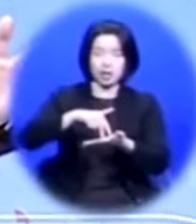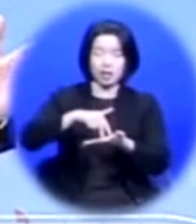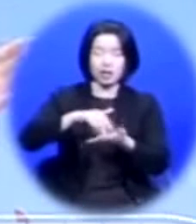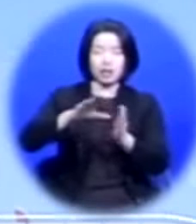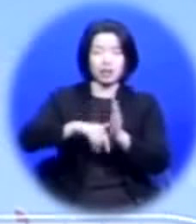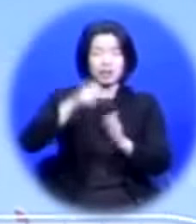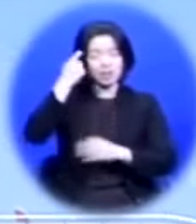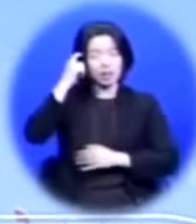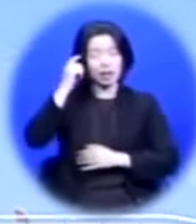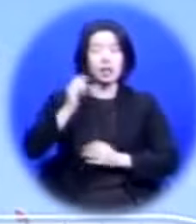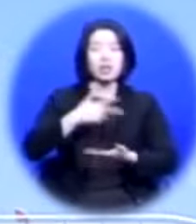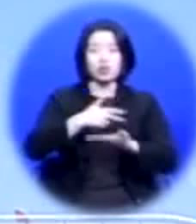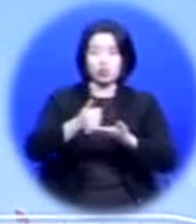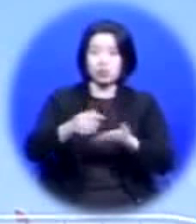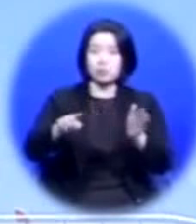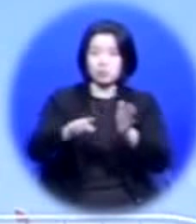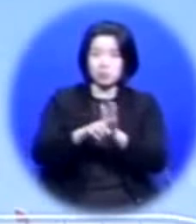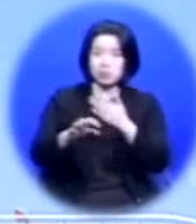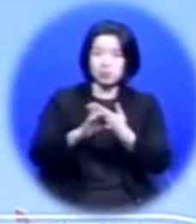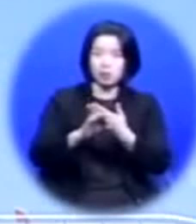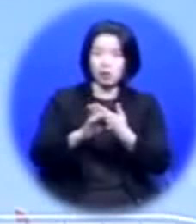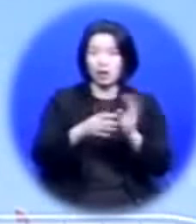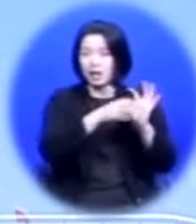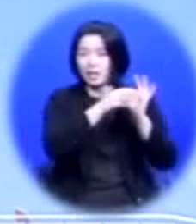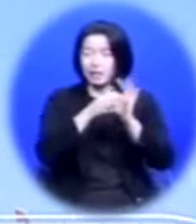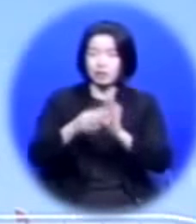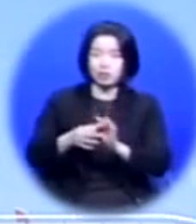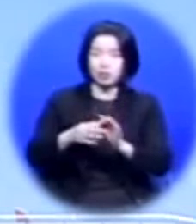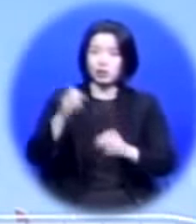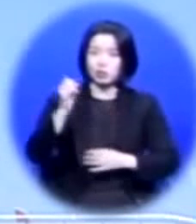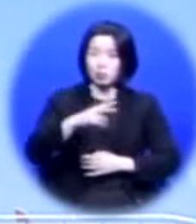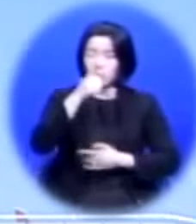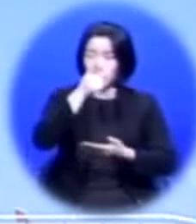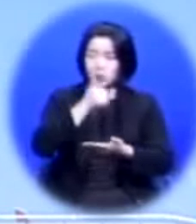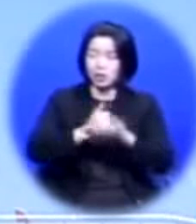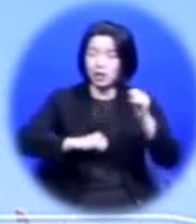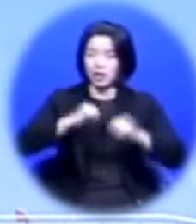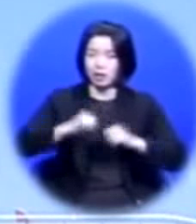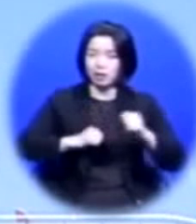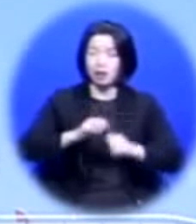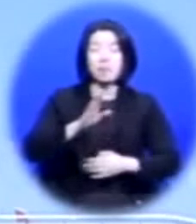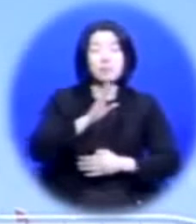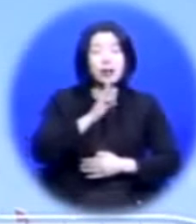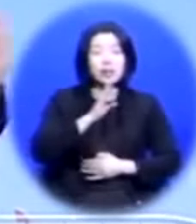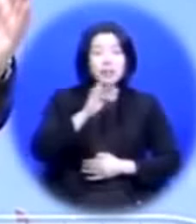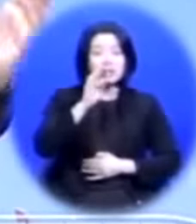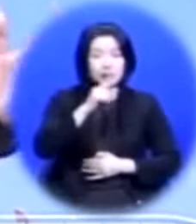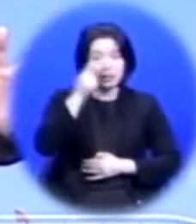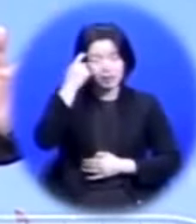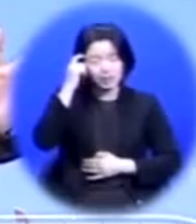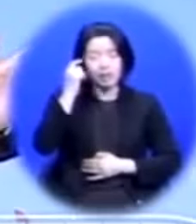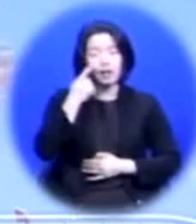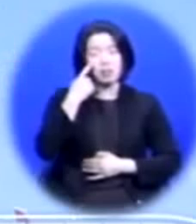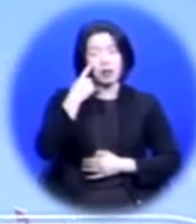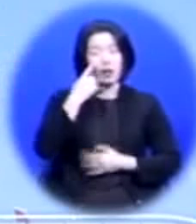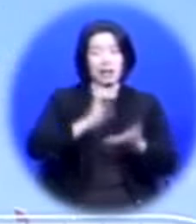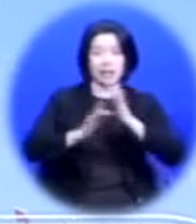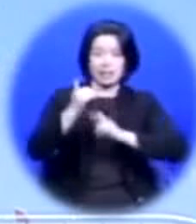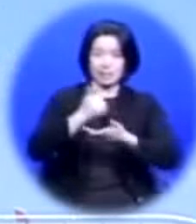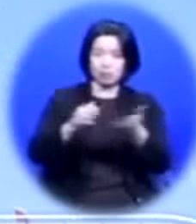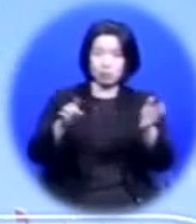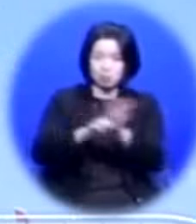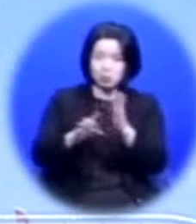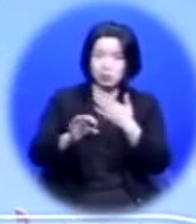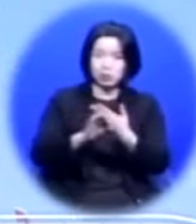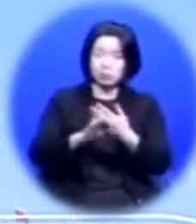믿으면 여전히 또 죄를 짓겠지라고 생각하는게 맞을지 예수님을 믿었으면 이제는 죄를